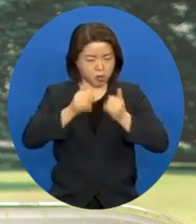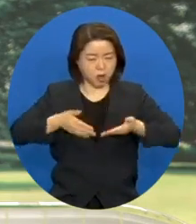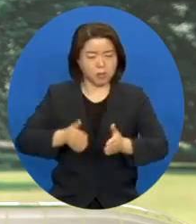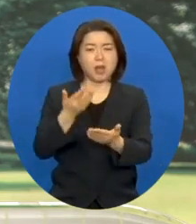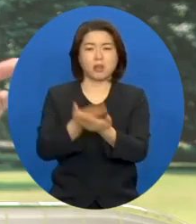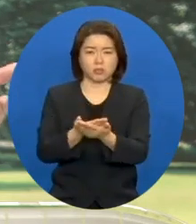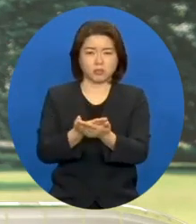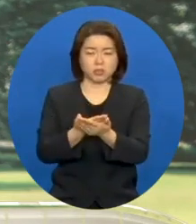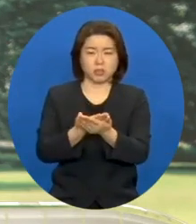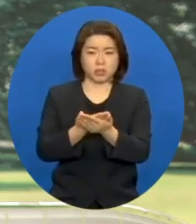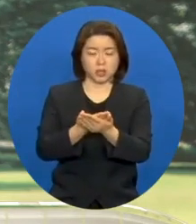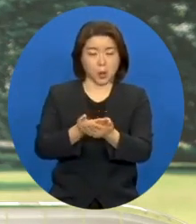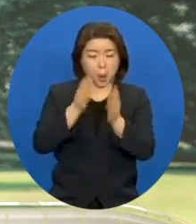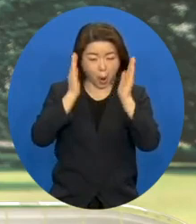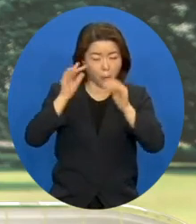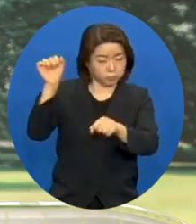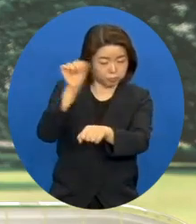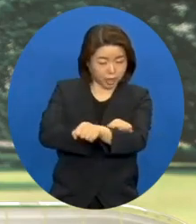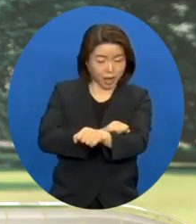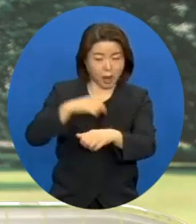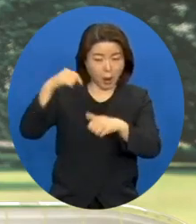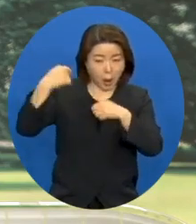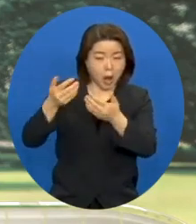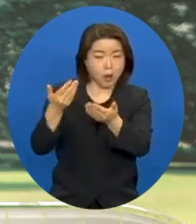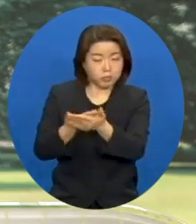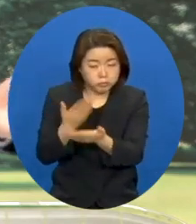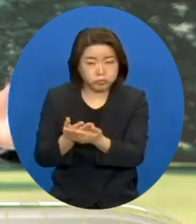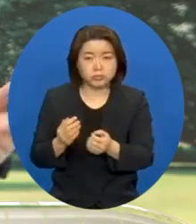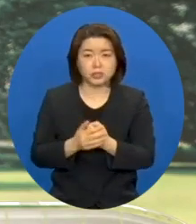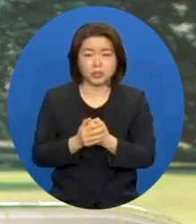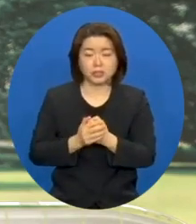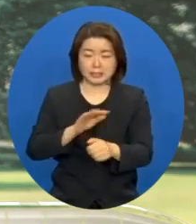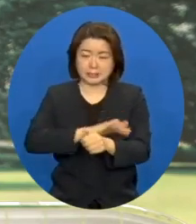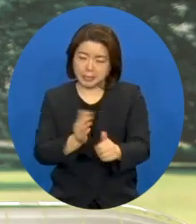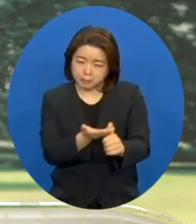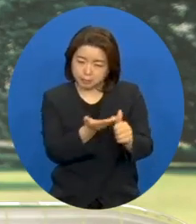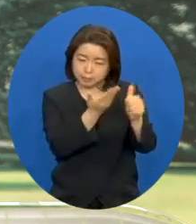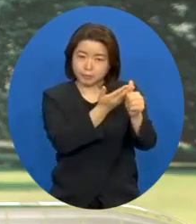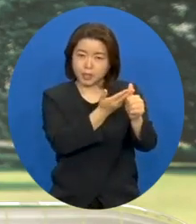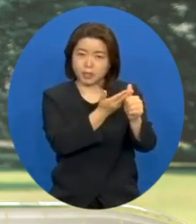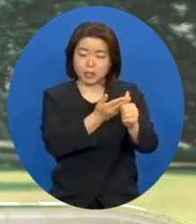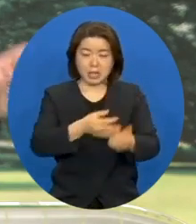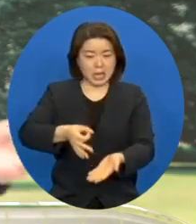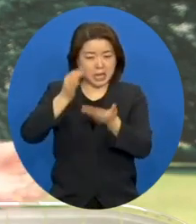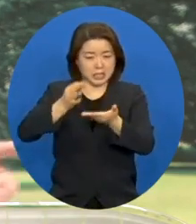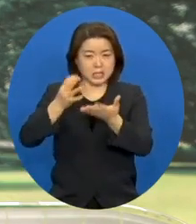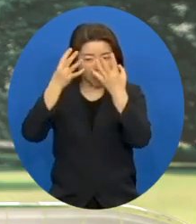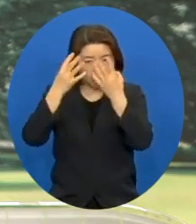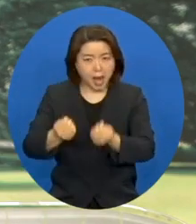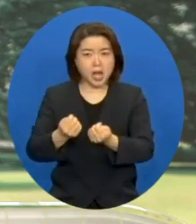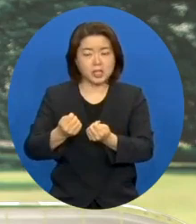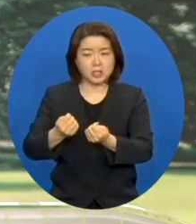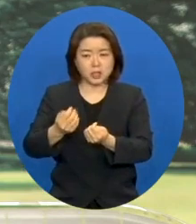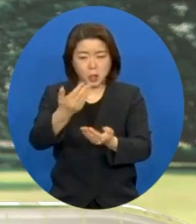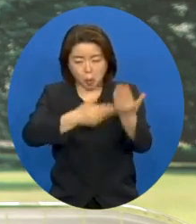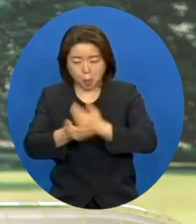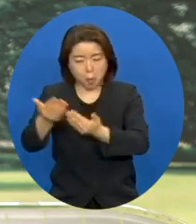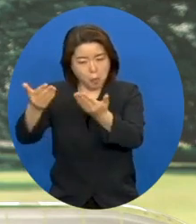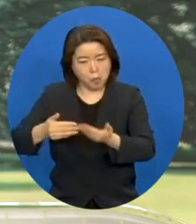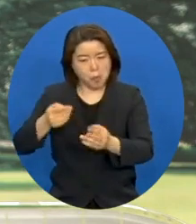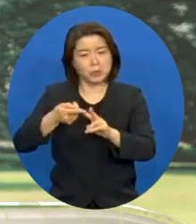좀 제대로 공부를 시켜주든지, 좀 제대로 길러주든지, 좀 재산이라도 제대로